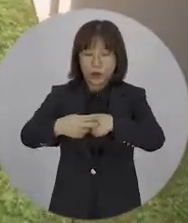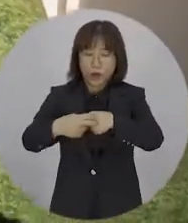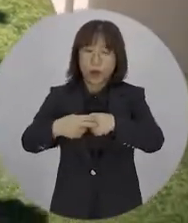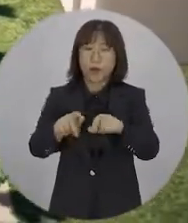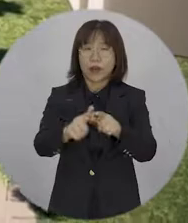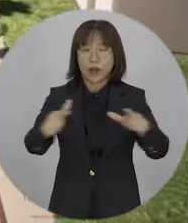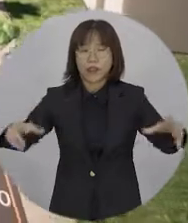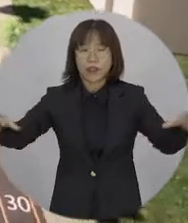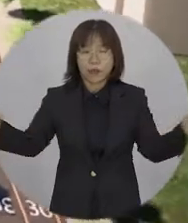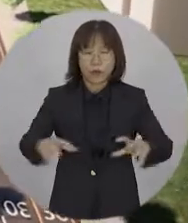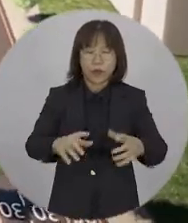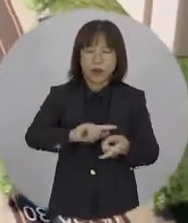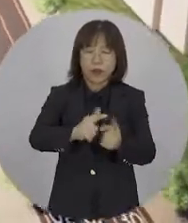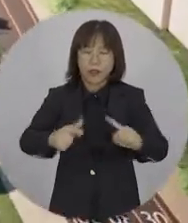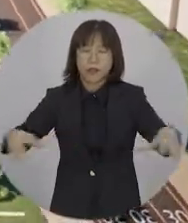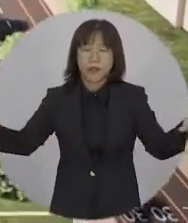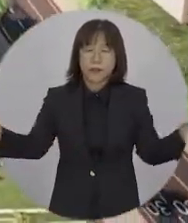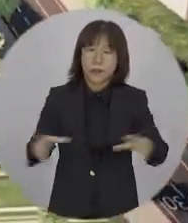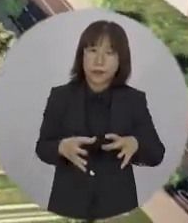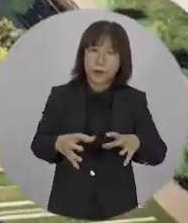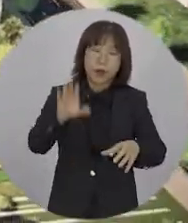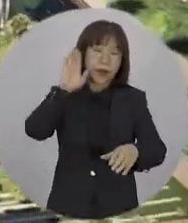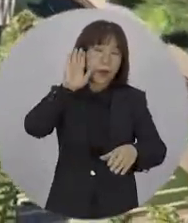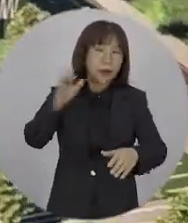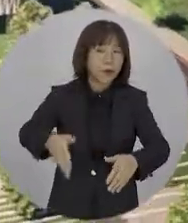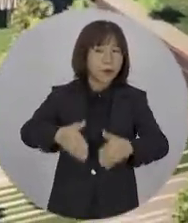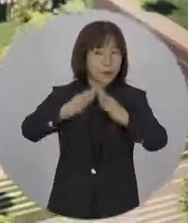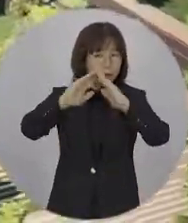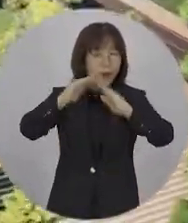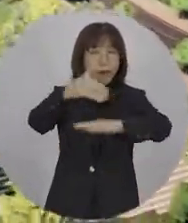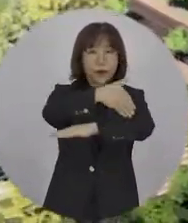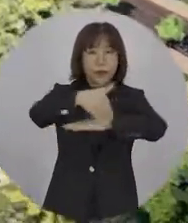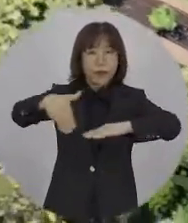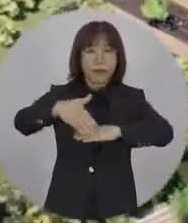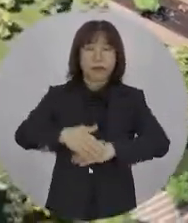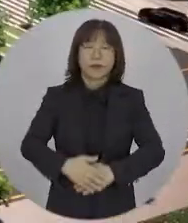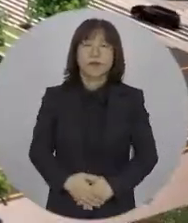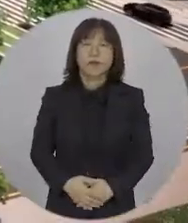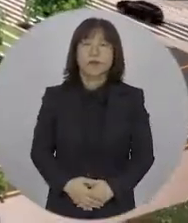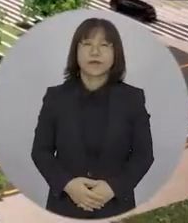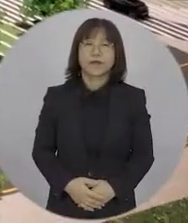주민 편의시설 등 다양한 시설이 공존하는 형태로 조성될 예정입니다.